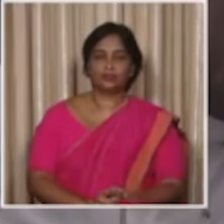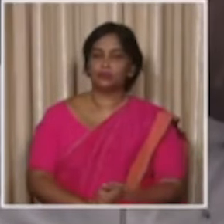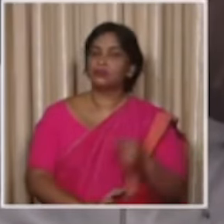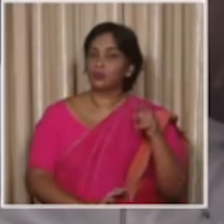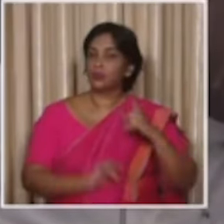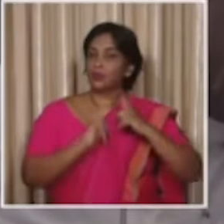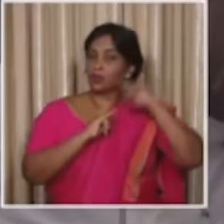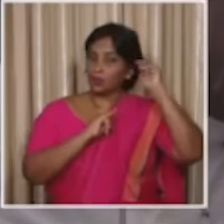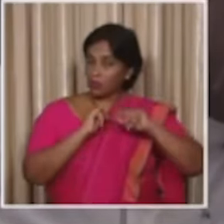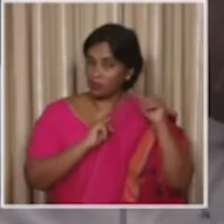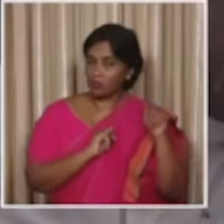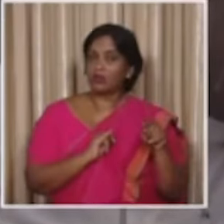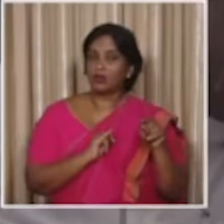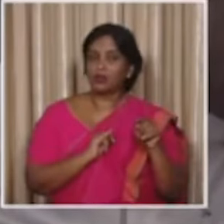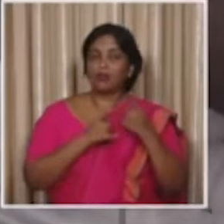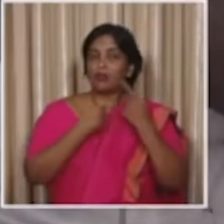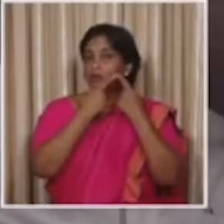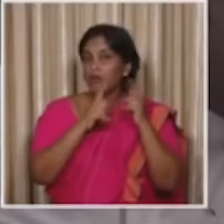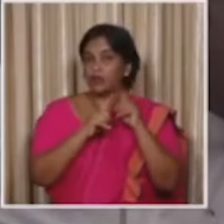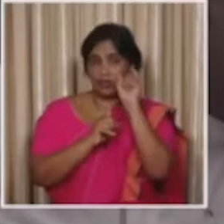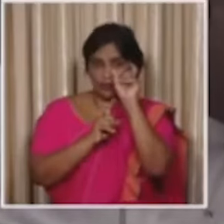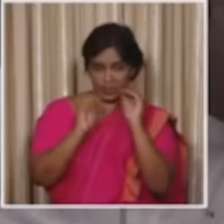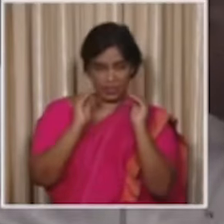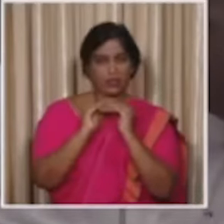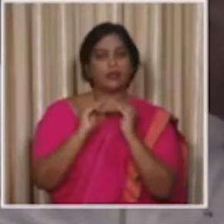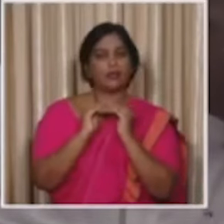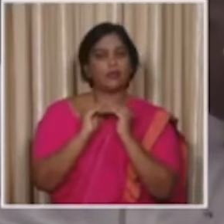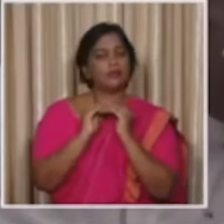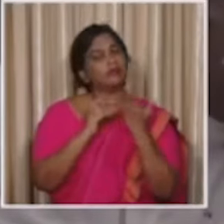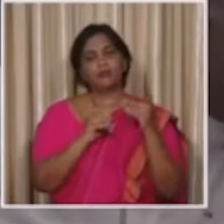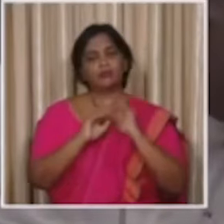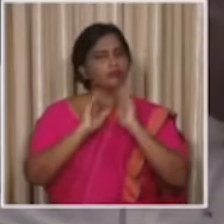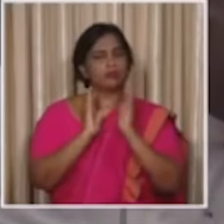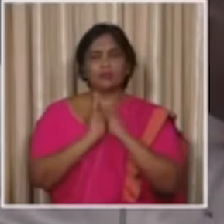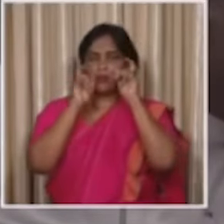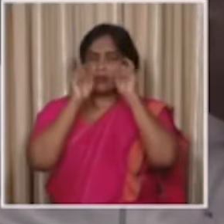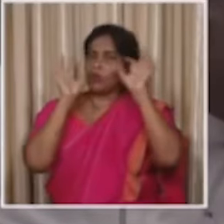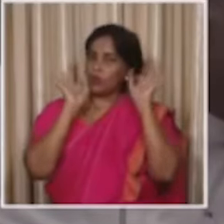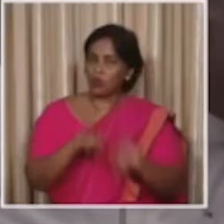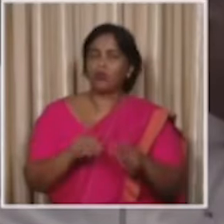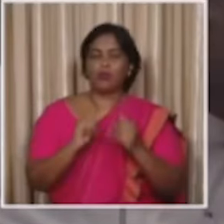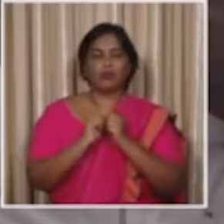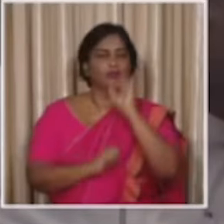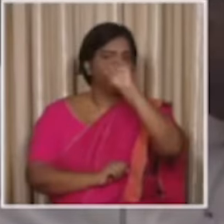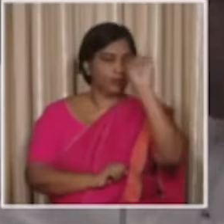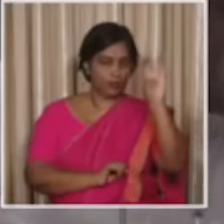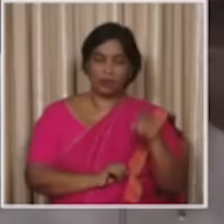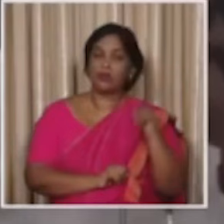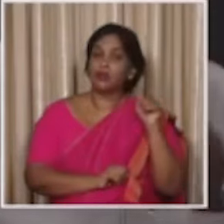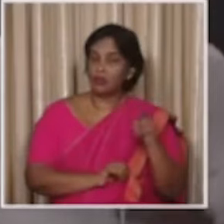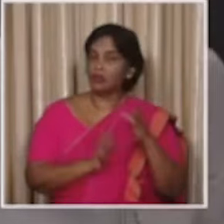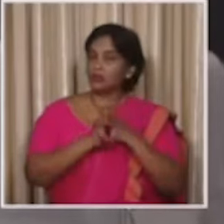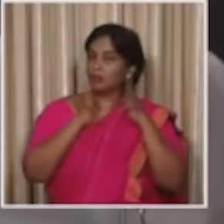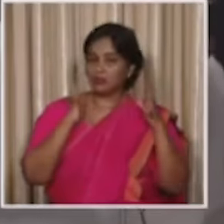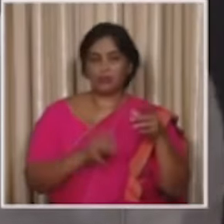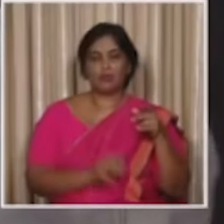එතකොට උපාධියේ වර්ගය විෂයට ගැලපෙනවද? ඒ කිසි දෙයක් බැලීමකින් තොරව යවලා තිබ්බා. මේ